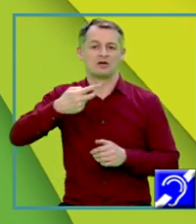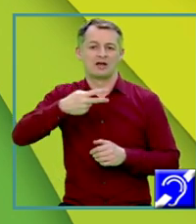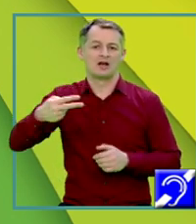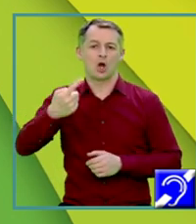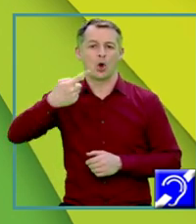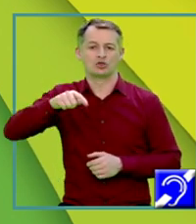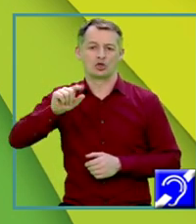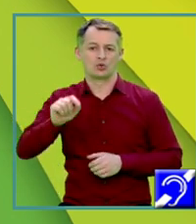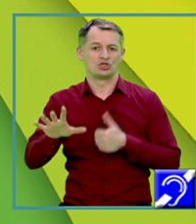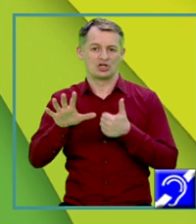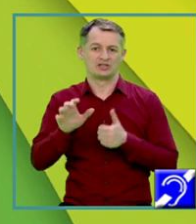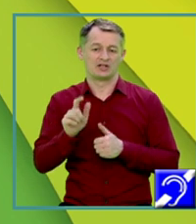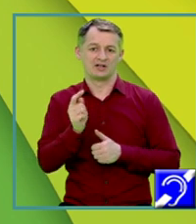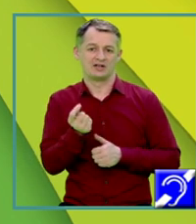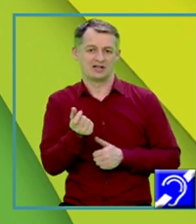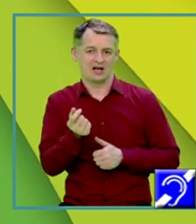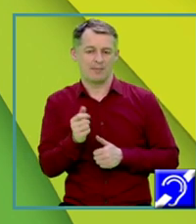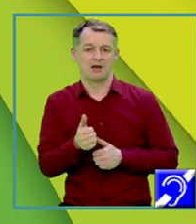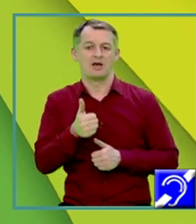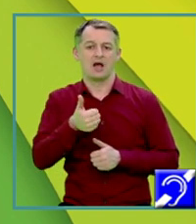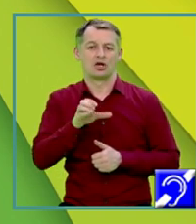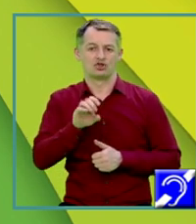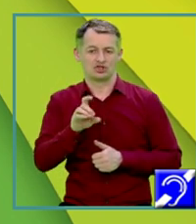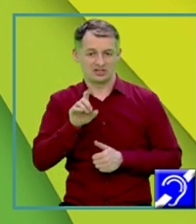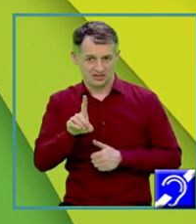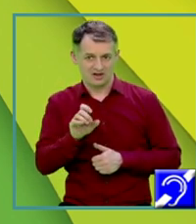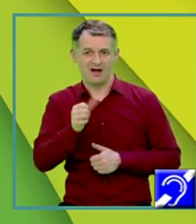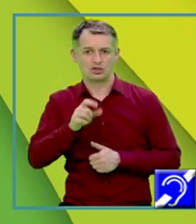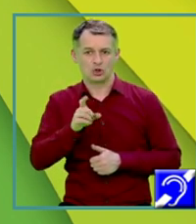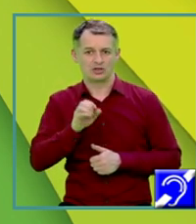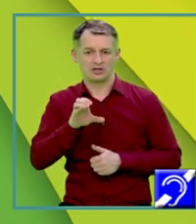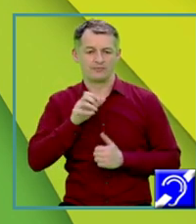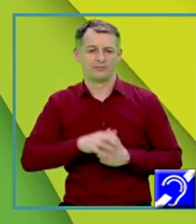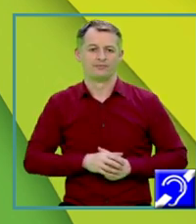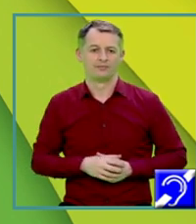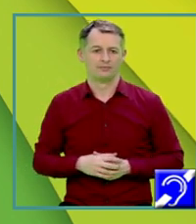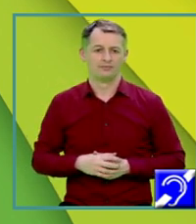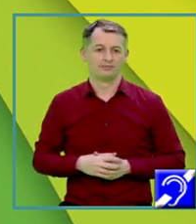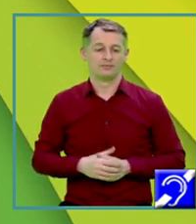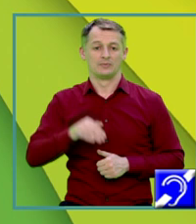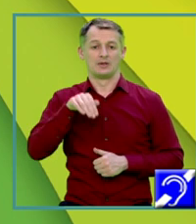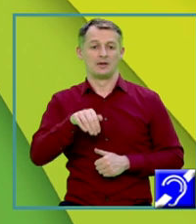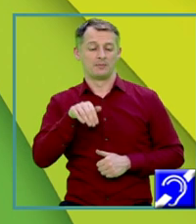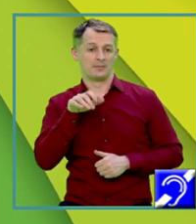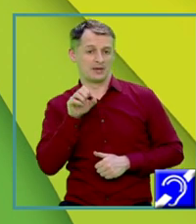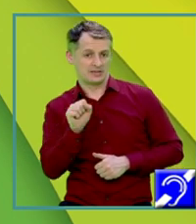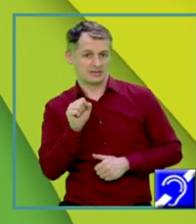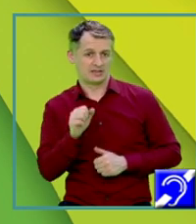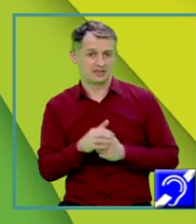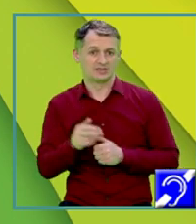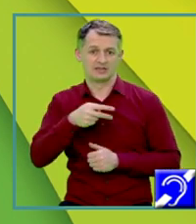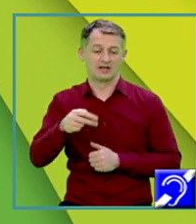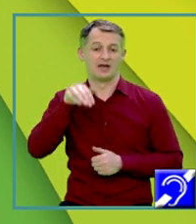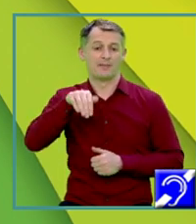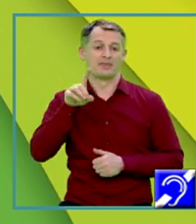Masa soluției finale este egală cu masa MD, masa de substanță dizolvată ori 100,